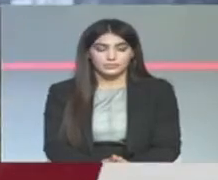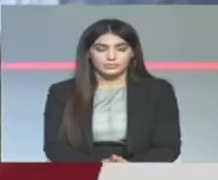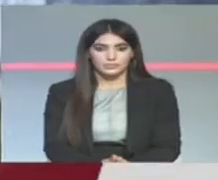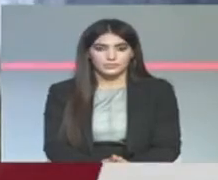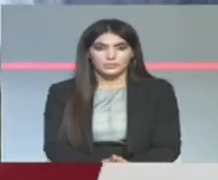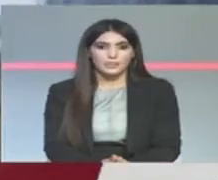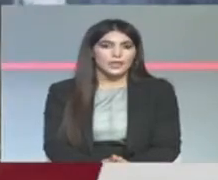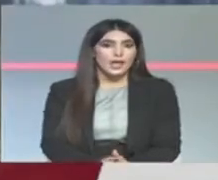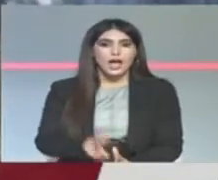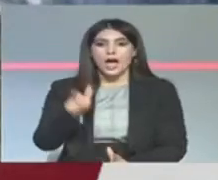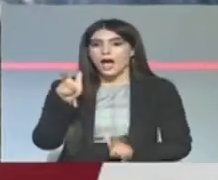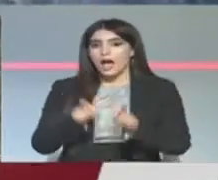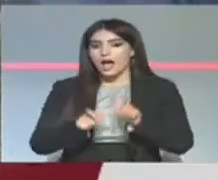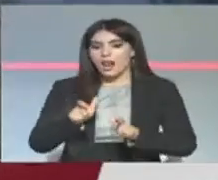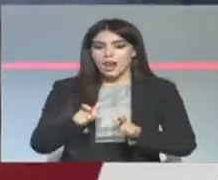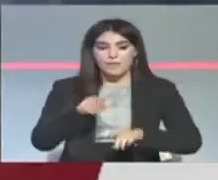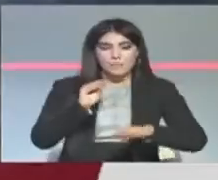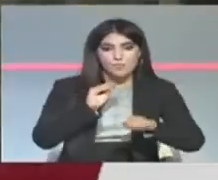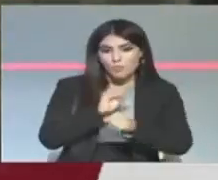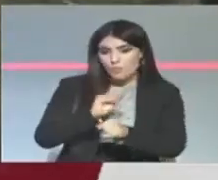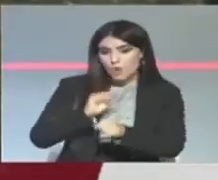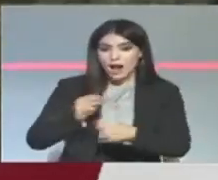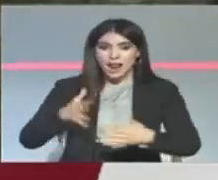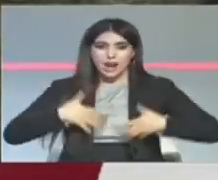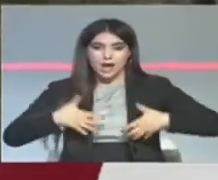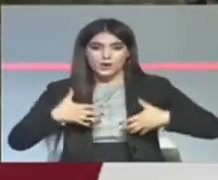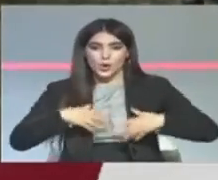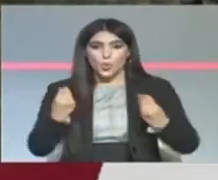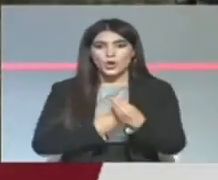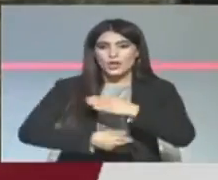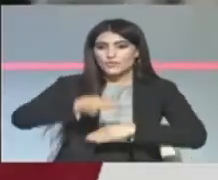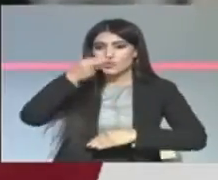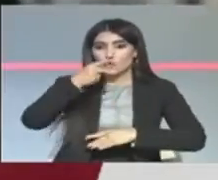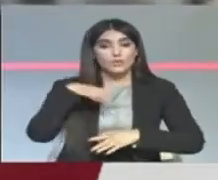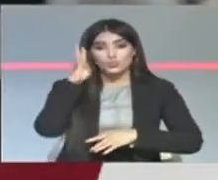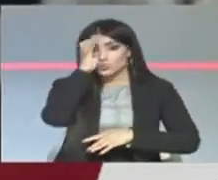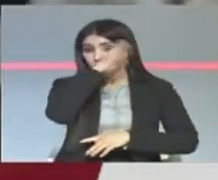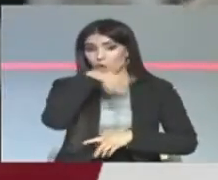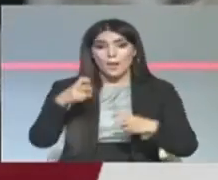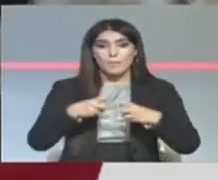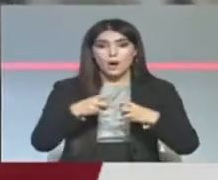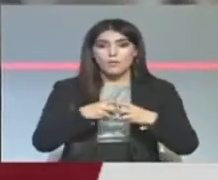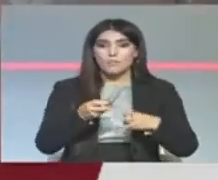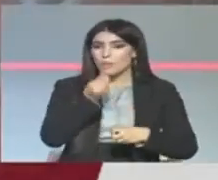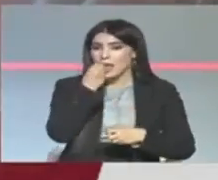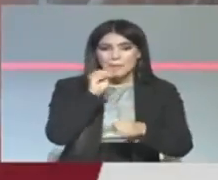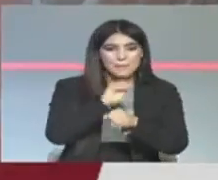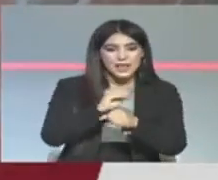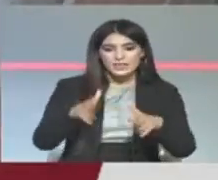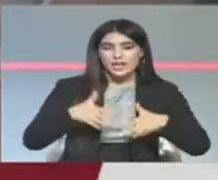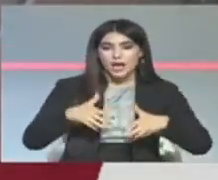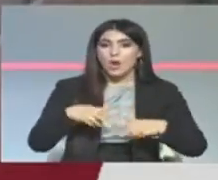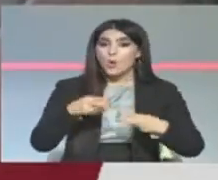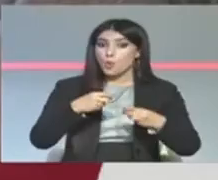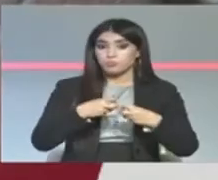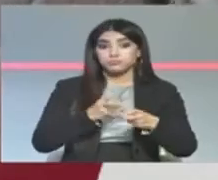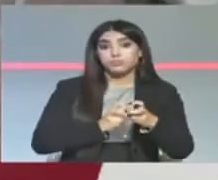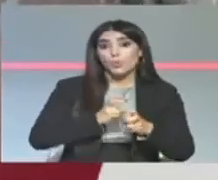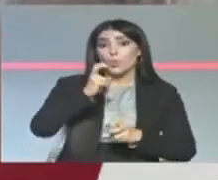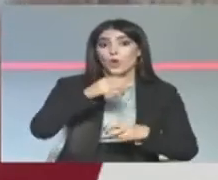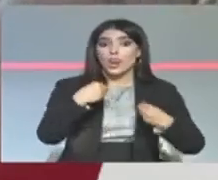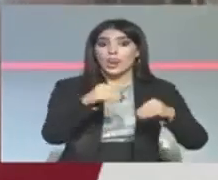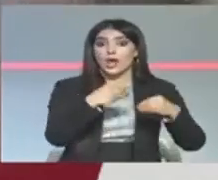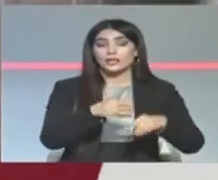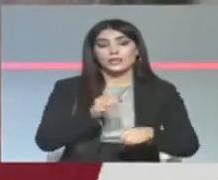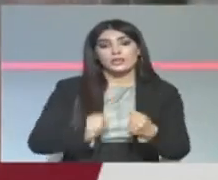مربو الماشيه في الشمال الغربي يواجهون صعوبات عديده منها ارتفاع اسعار الاعلاف وتوريد اللحوم الحمراء بسبب